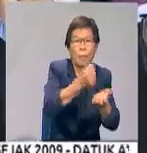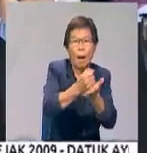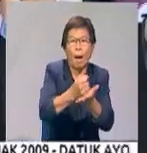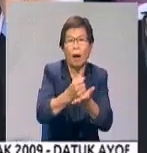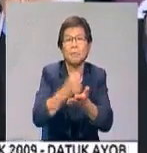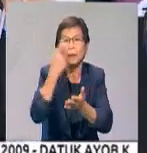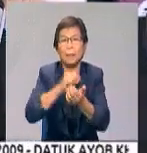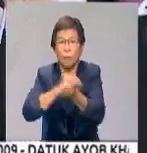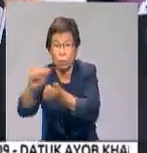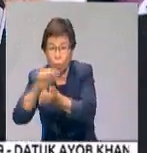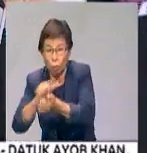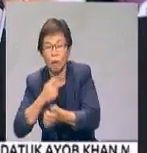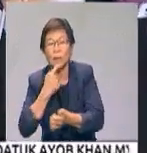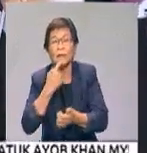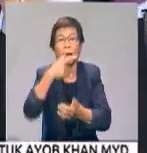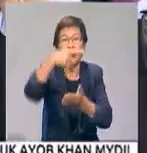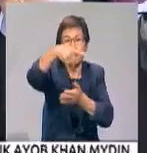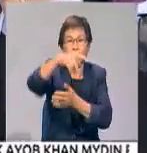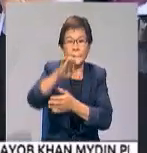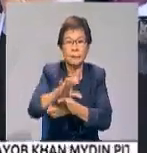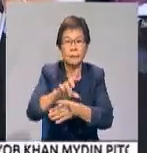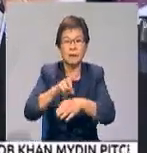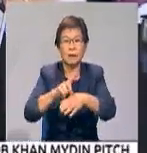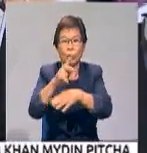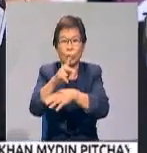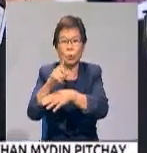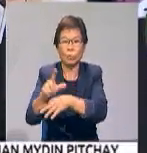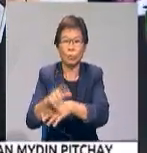Mahathir berkata demikian kepada media di Ibu Negara.